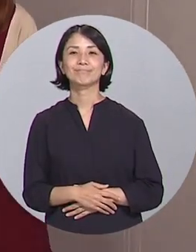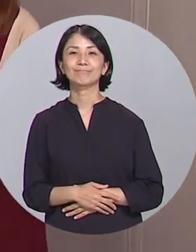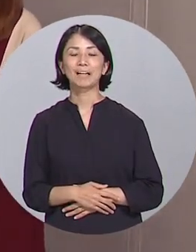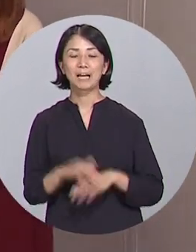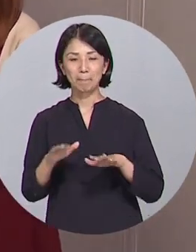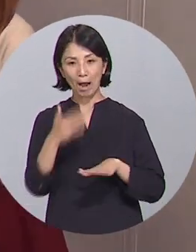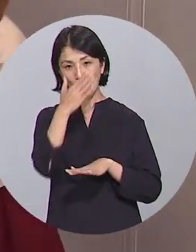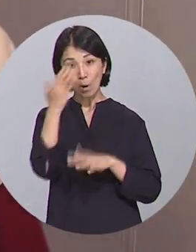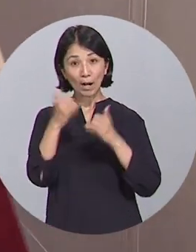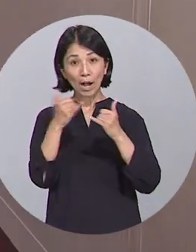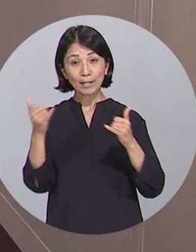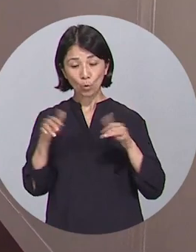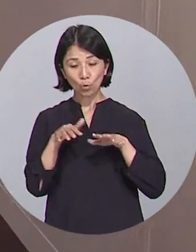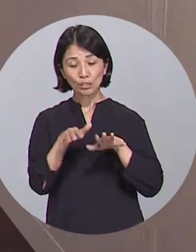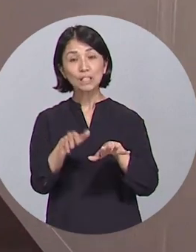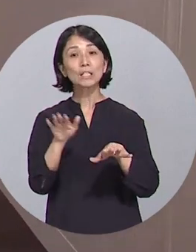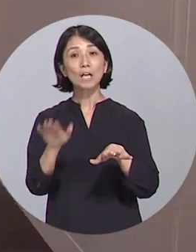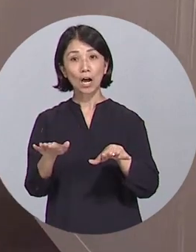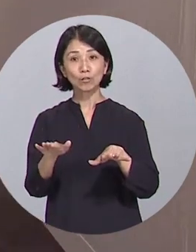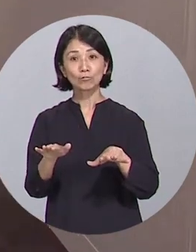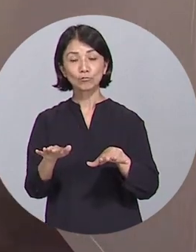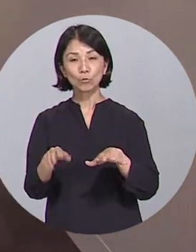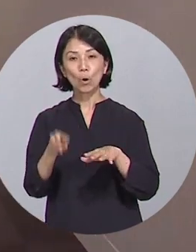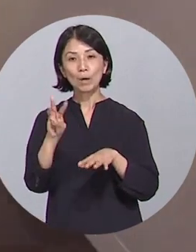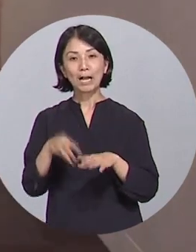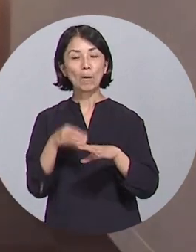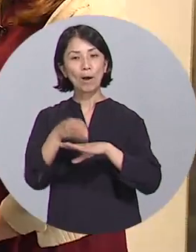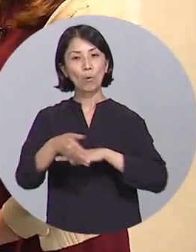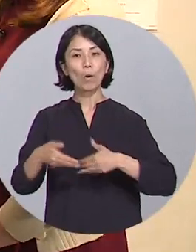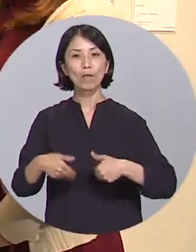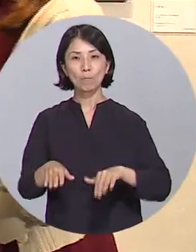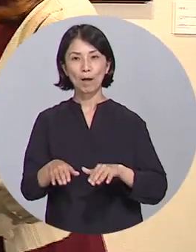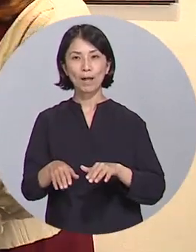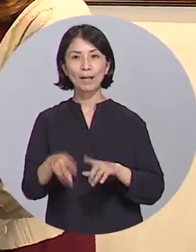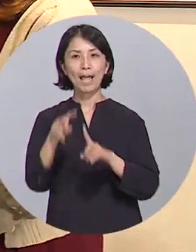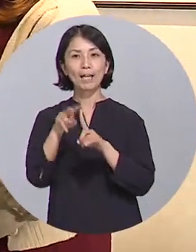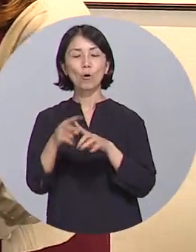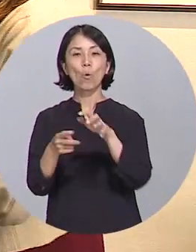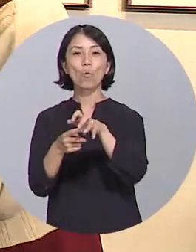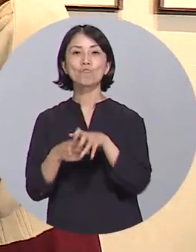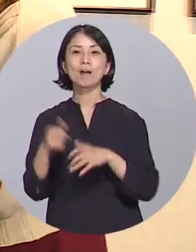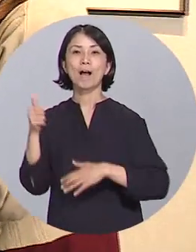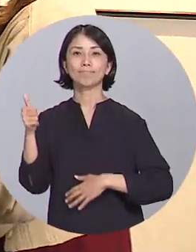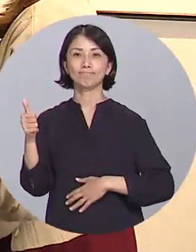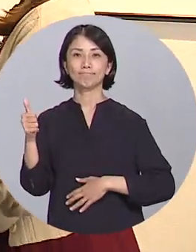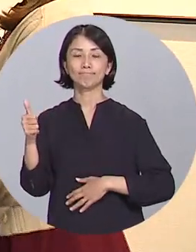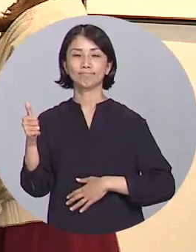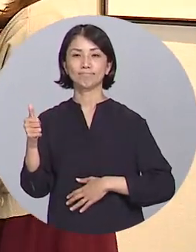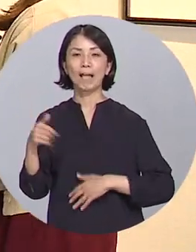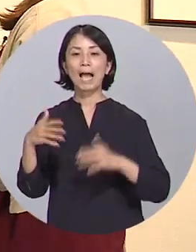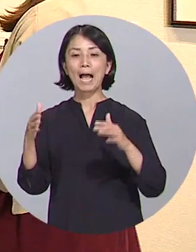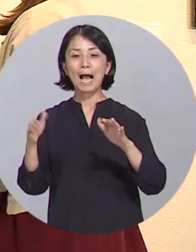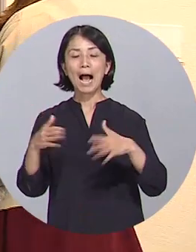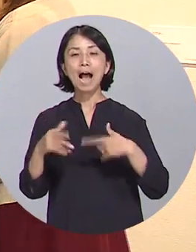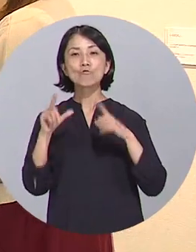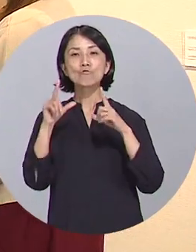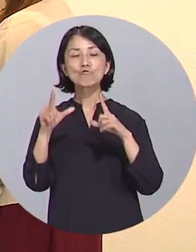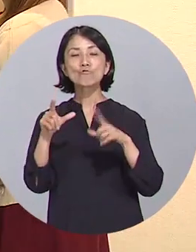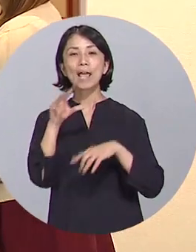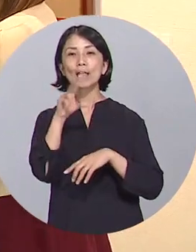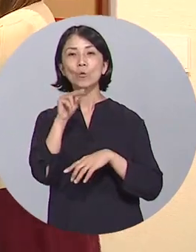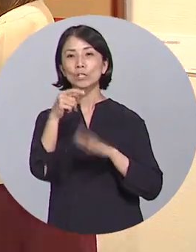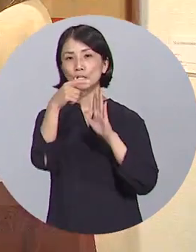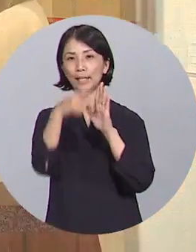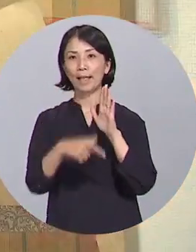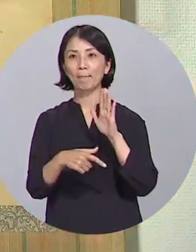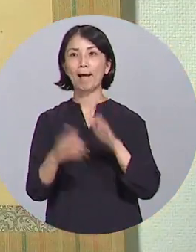今若い方にもとても人気がある川越出身の小村接待という画家の春つけ鳥という作品があります。